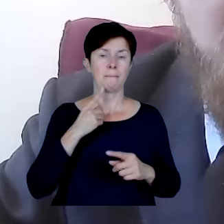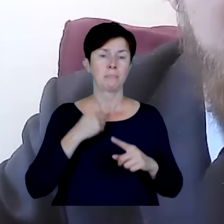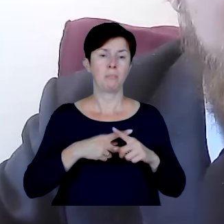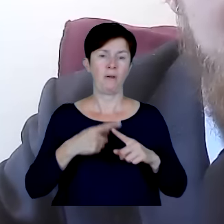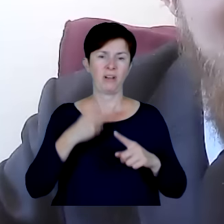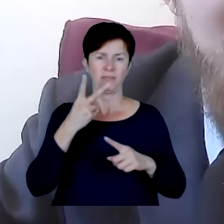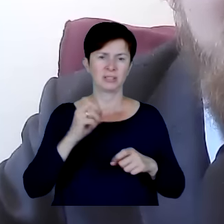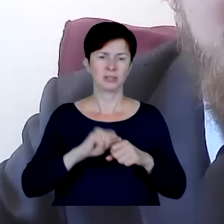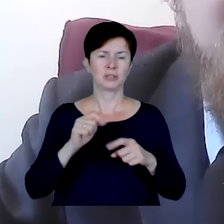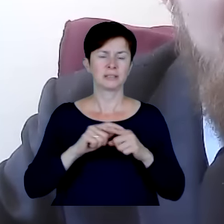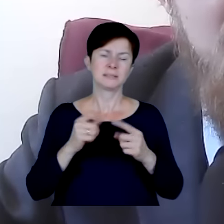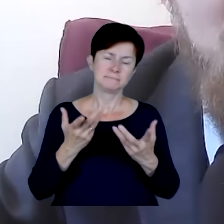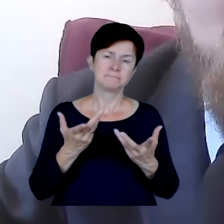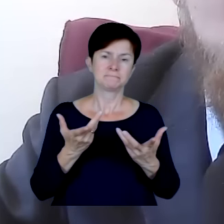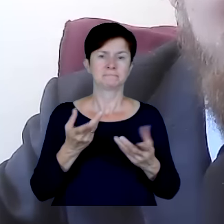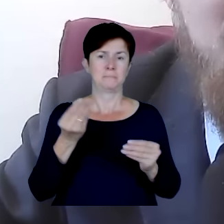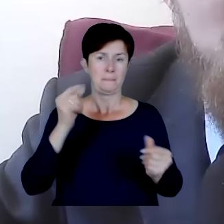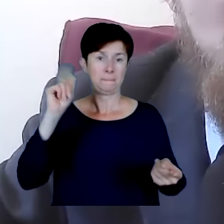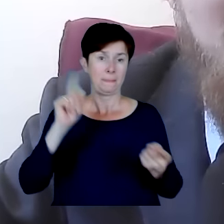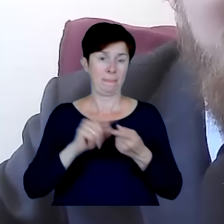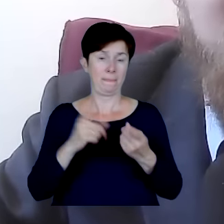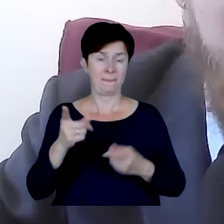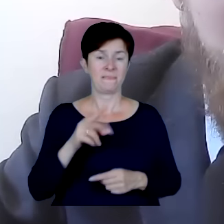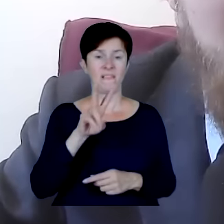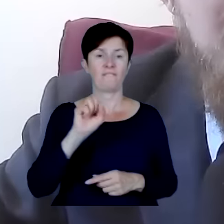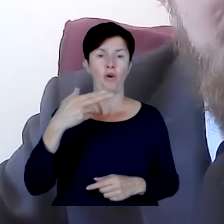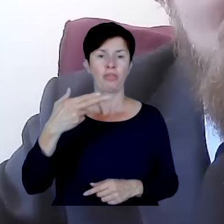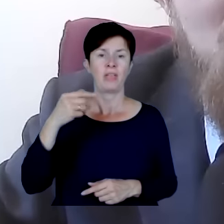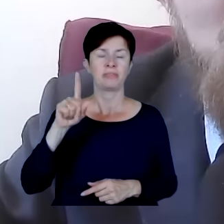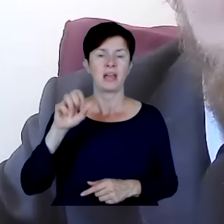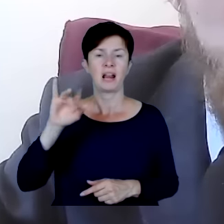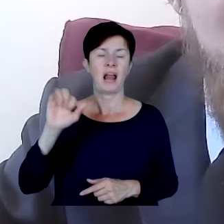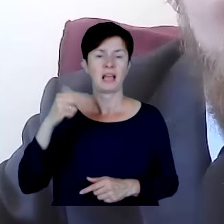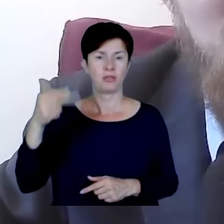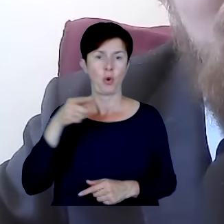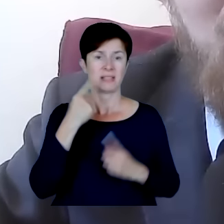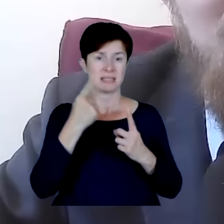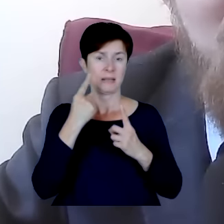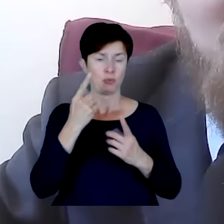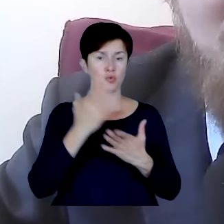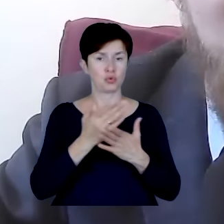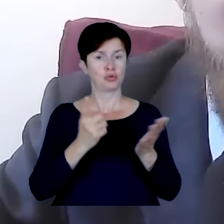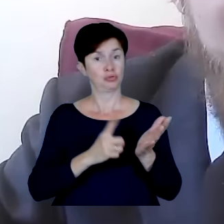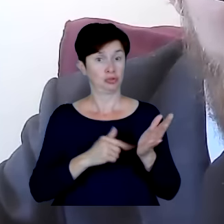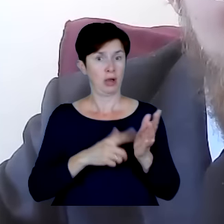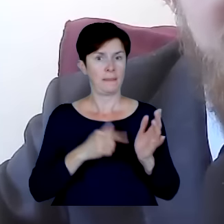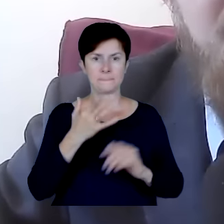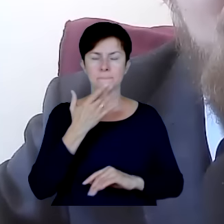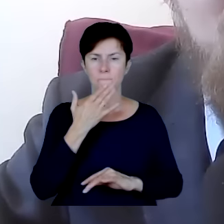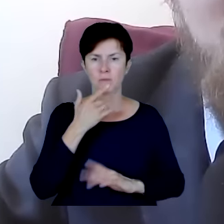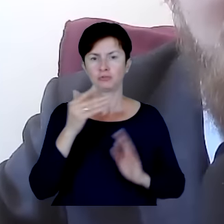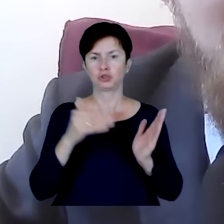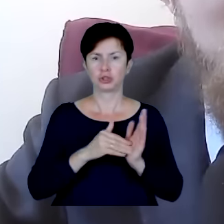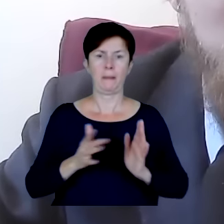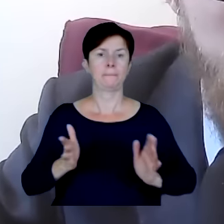na retorykę pani von der Leyen, to jest widoczne, że ona sama już dużo częściej mówi o tym, że trzeba właśnie